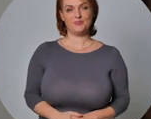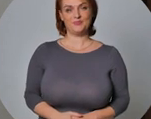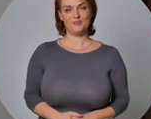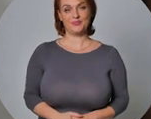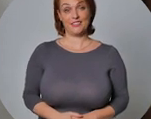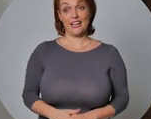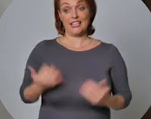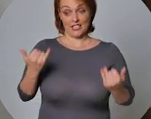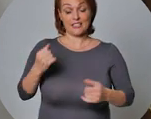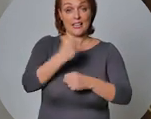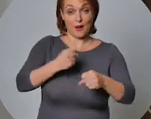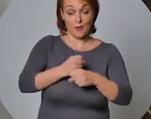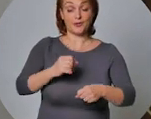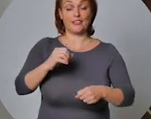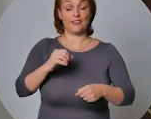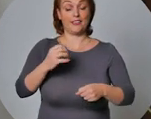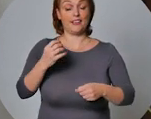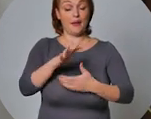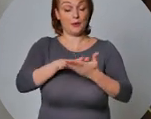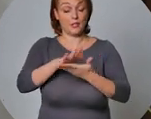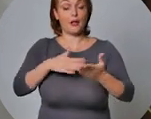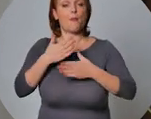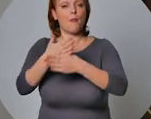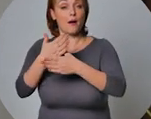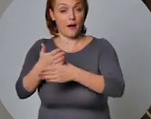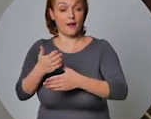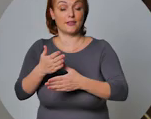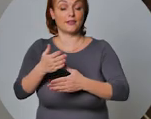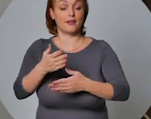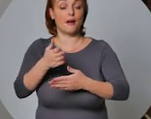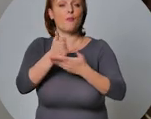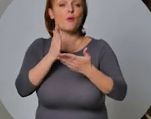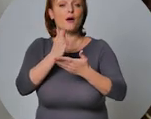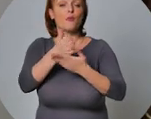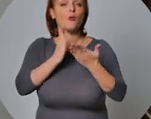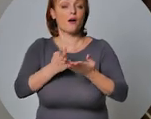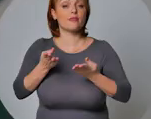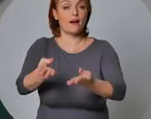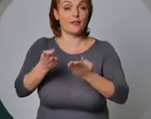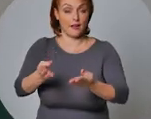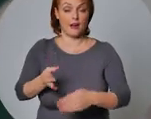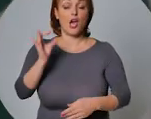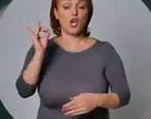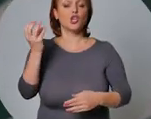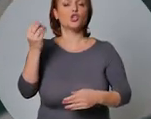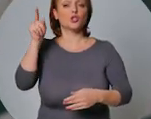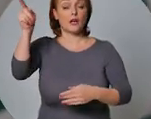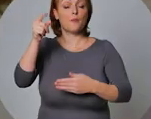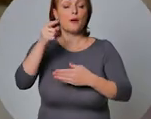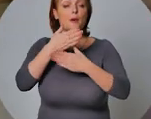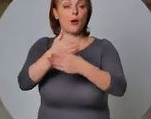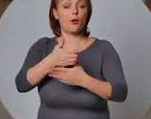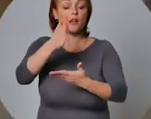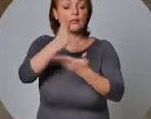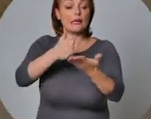lucrez, ajut bucătarul, brutarul la feliat pâinea și l-am pachetat. Pot să vă arăt un exemplu dacă